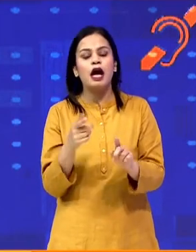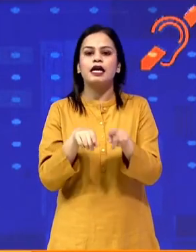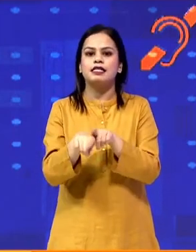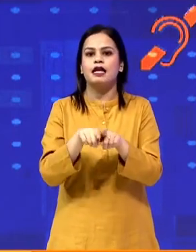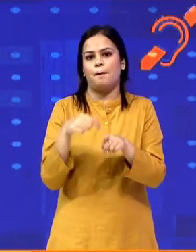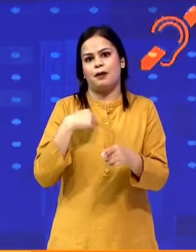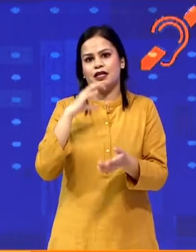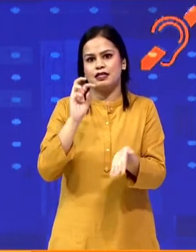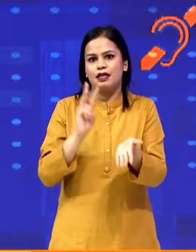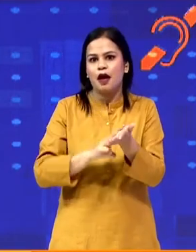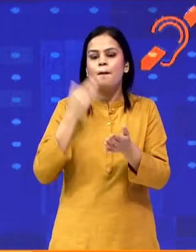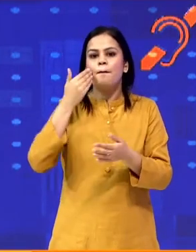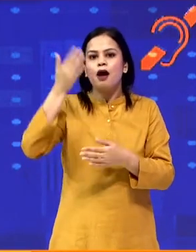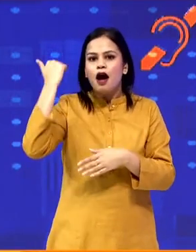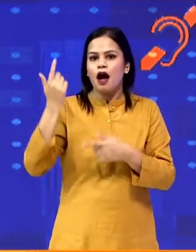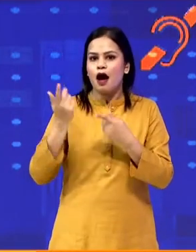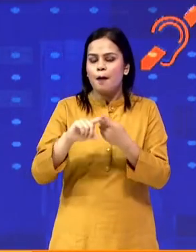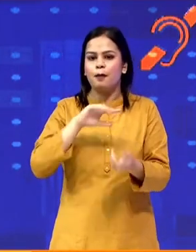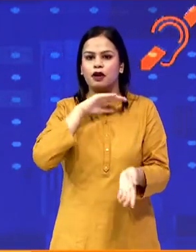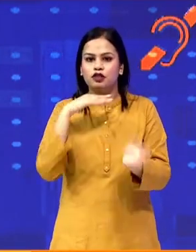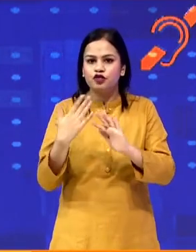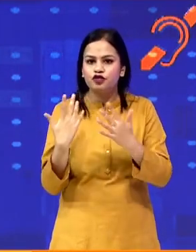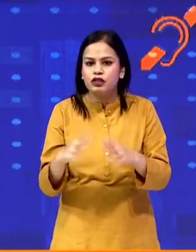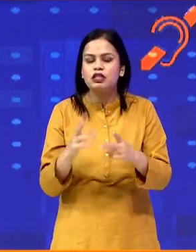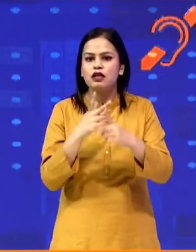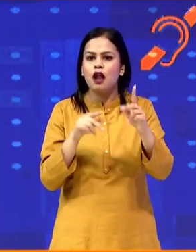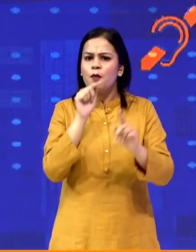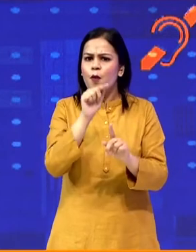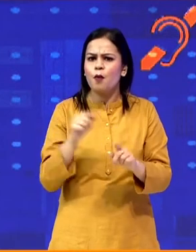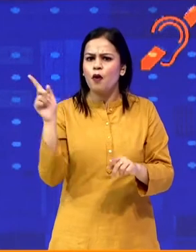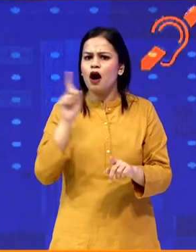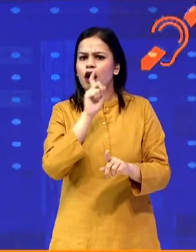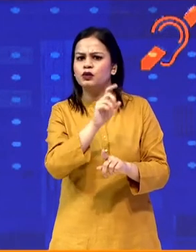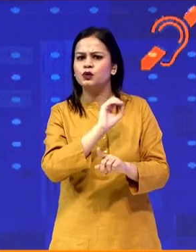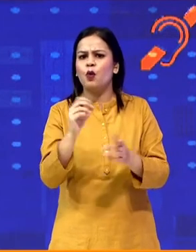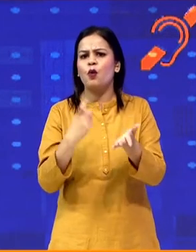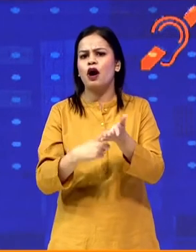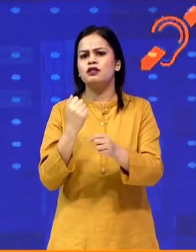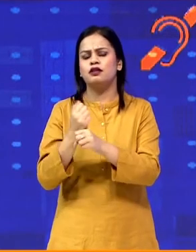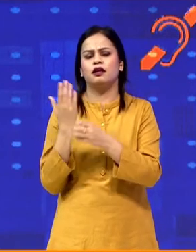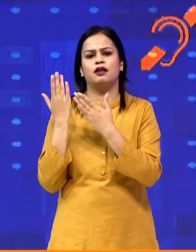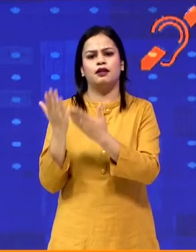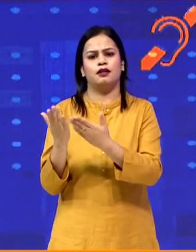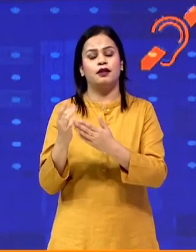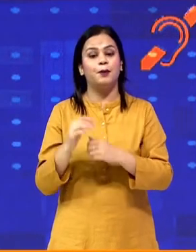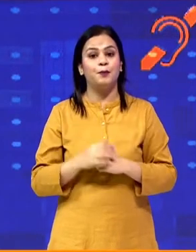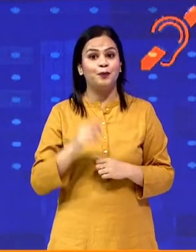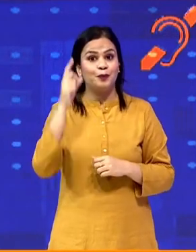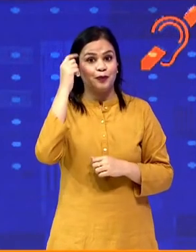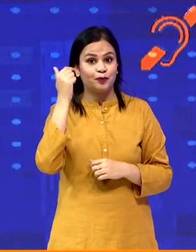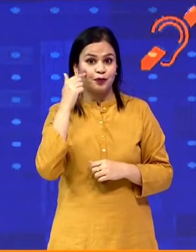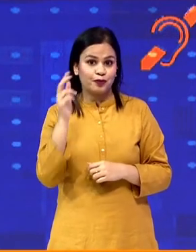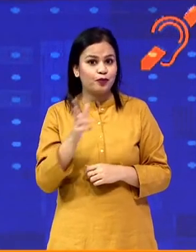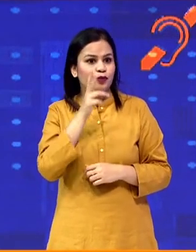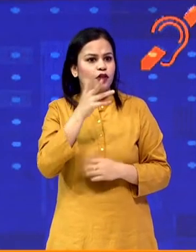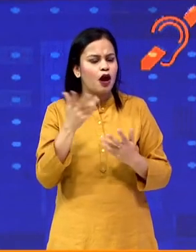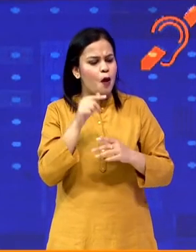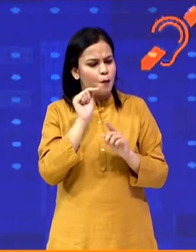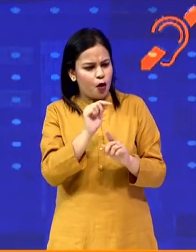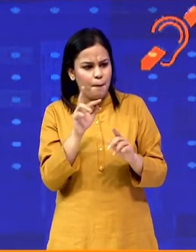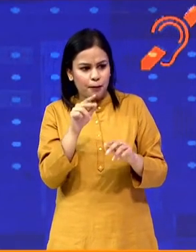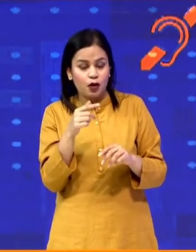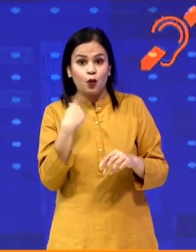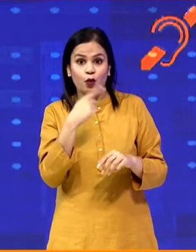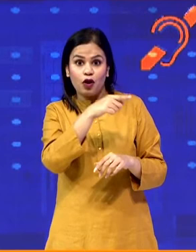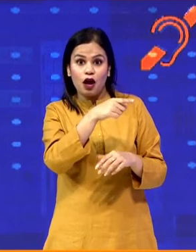गुजरात का कैसे मारा आज तक नहीं पूछा यह तो उसका मतलब यह निकाल रहे हैं की इनकी वफादारी